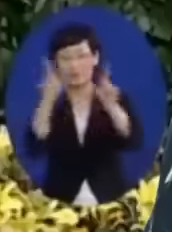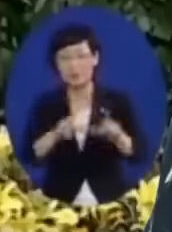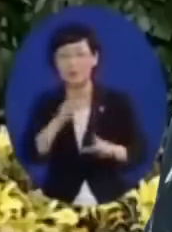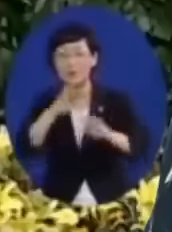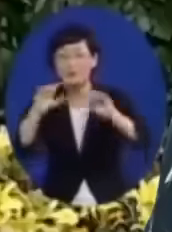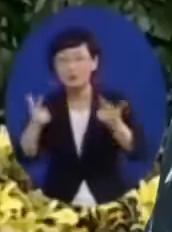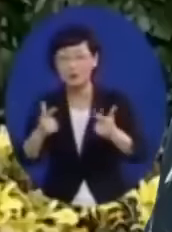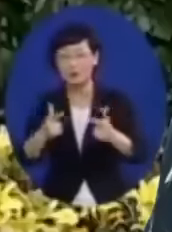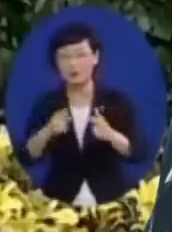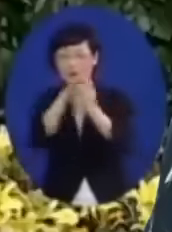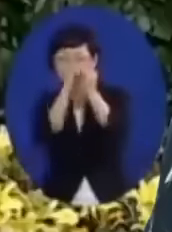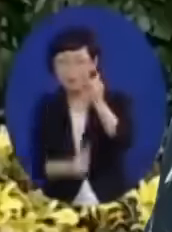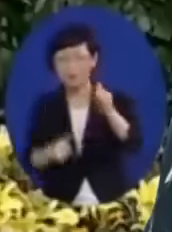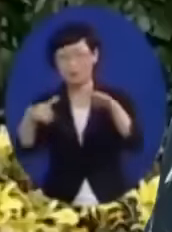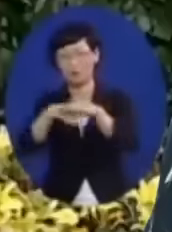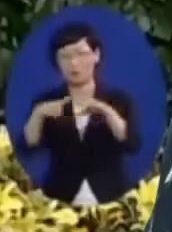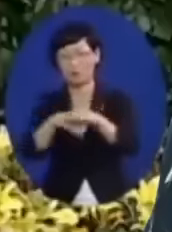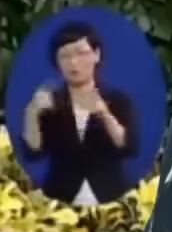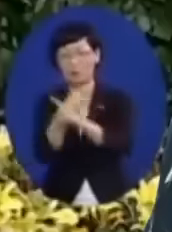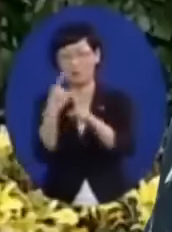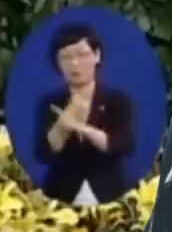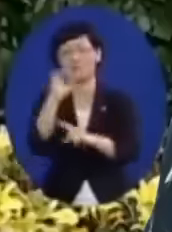역사와 문명을 변화시키게 합니다.